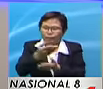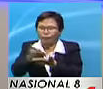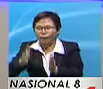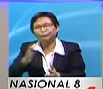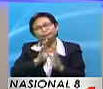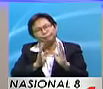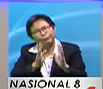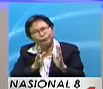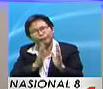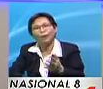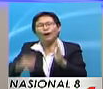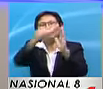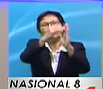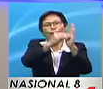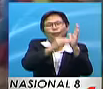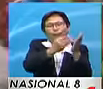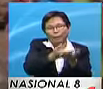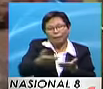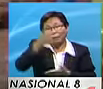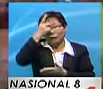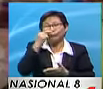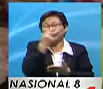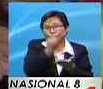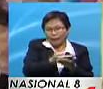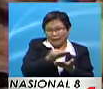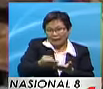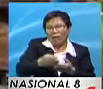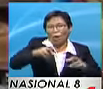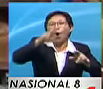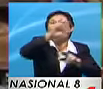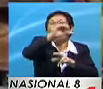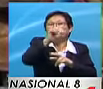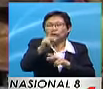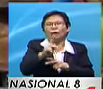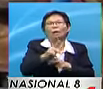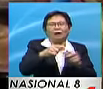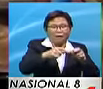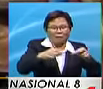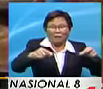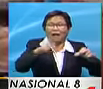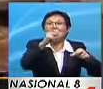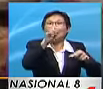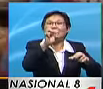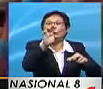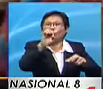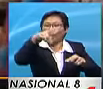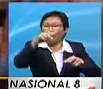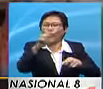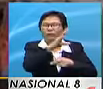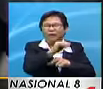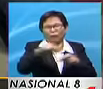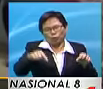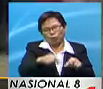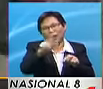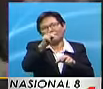ada. Antara menu yang dibeli Datuk Seri Najib ialah rojak katih, bingka ubi, keropok leko, kuih menganang dan gulai kawah.